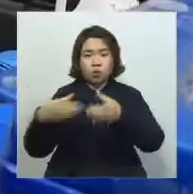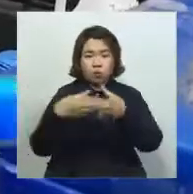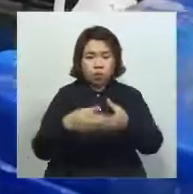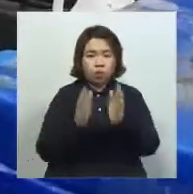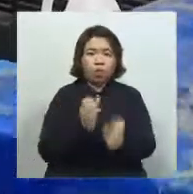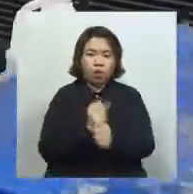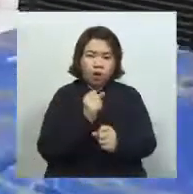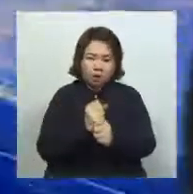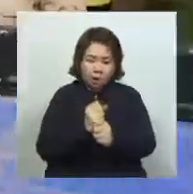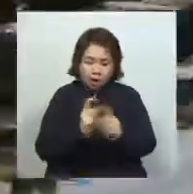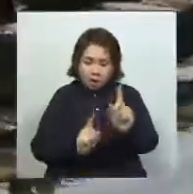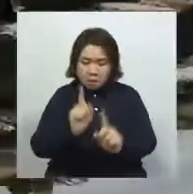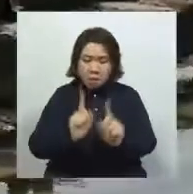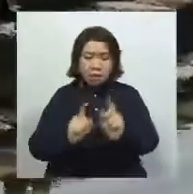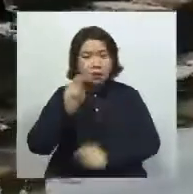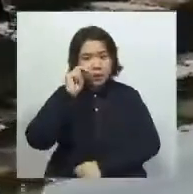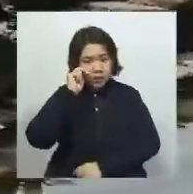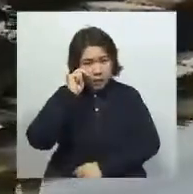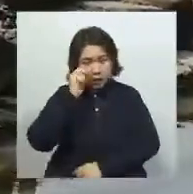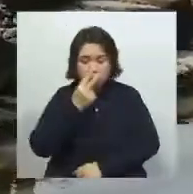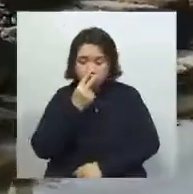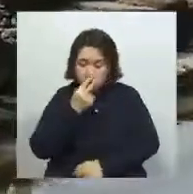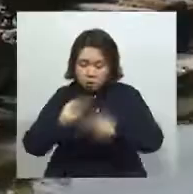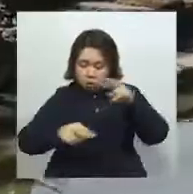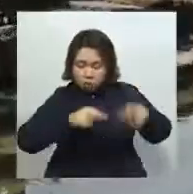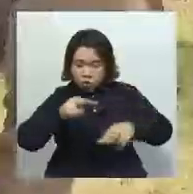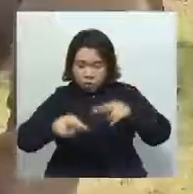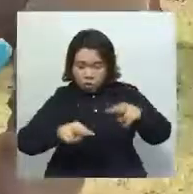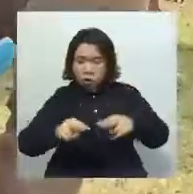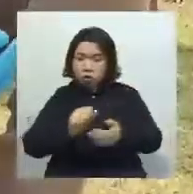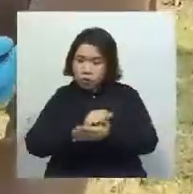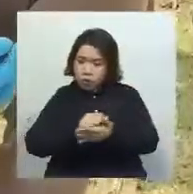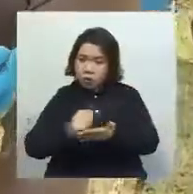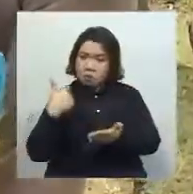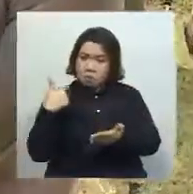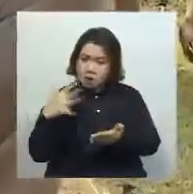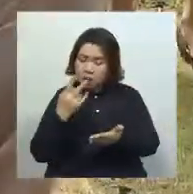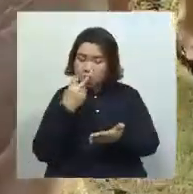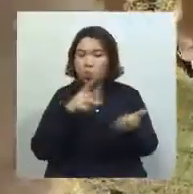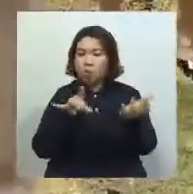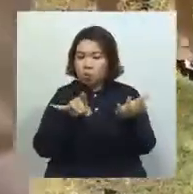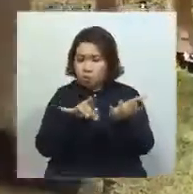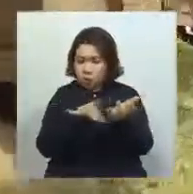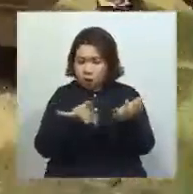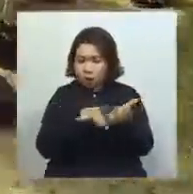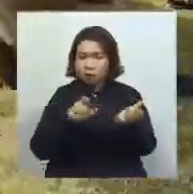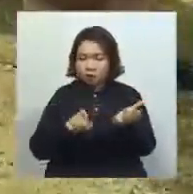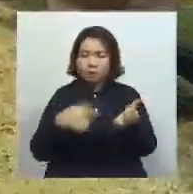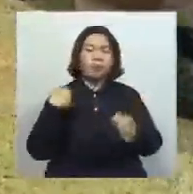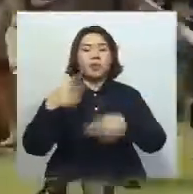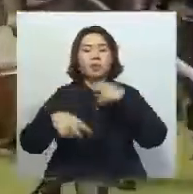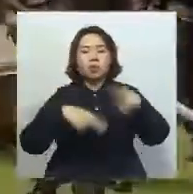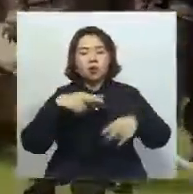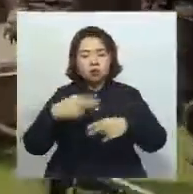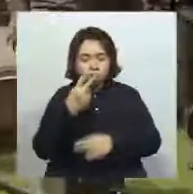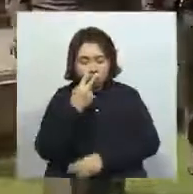อมกับเครื่องมือวัดคุณภาพน้ำภาคสนามมาตรวจเช็คทำความสะอาดและคุณภาพน้ำโดยผลการตรวจ